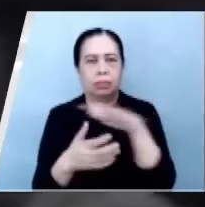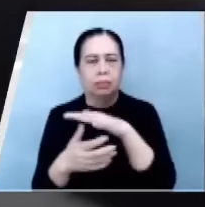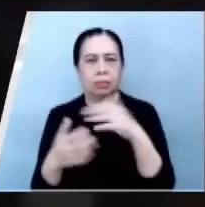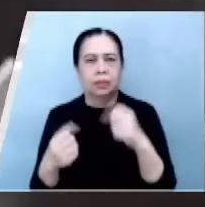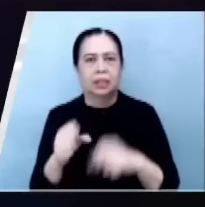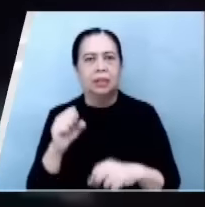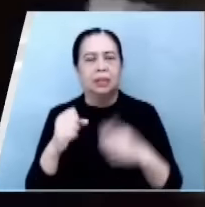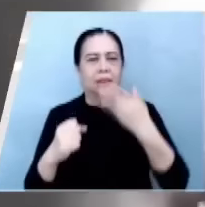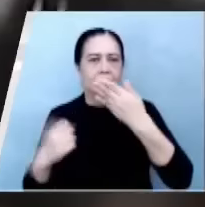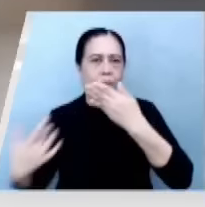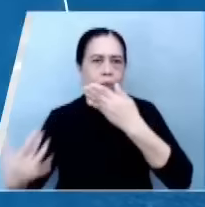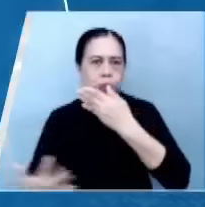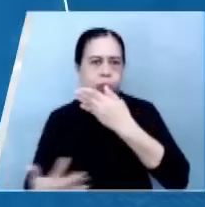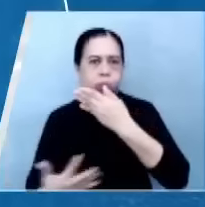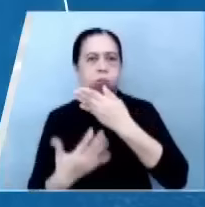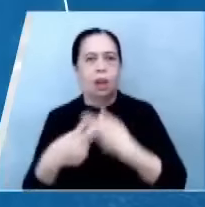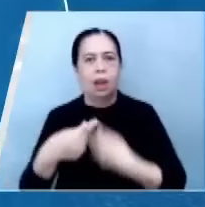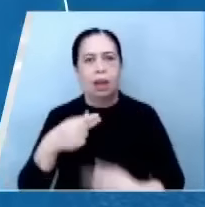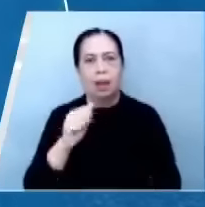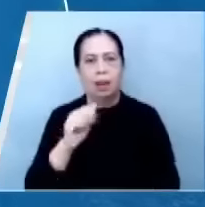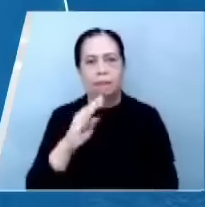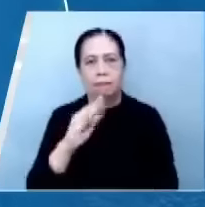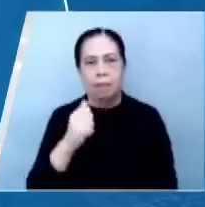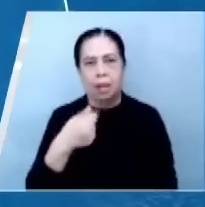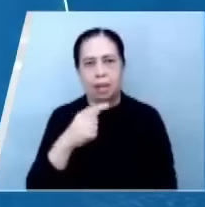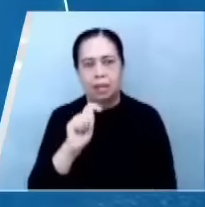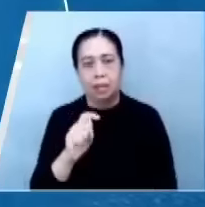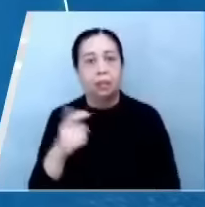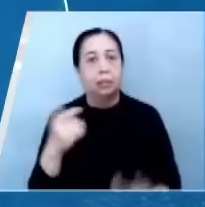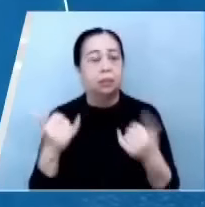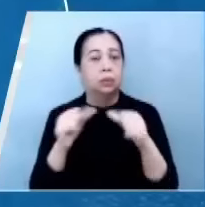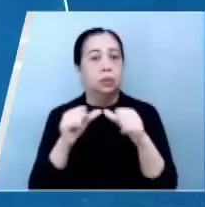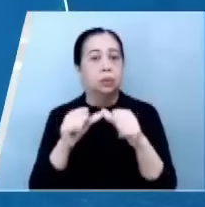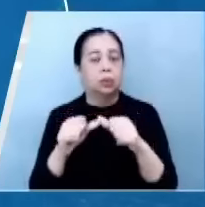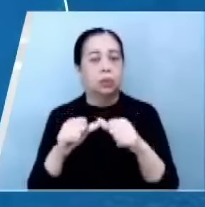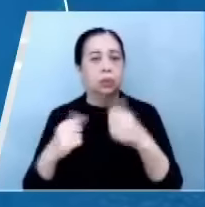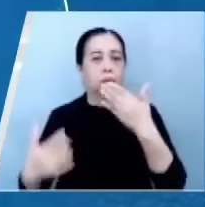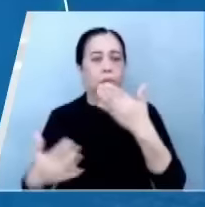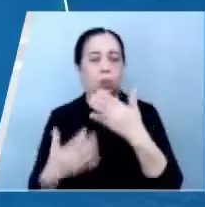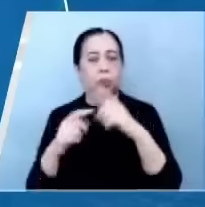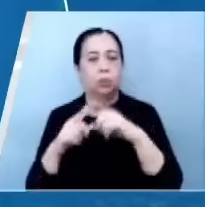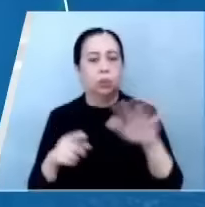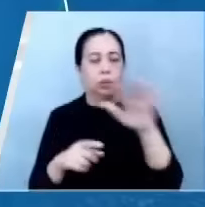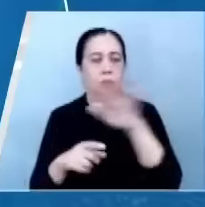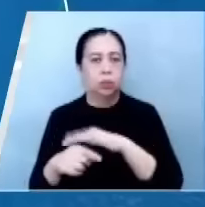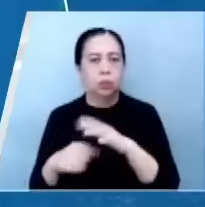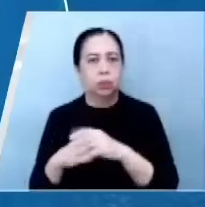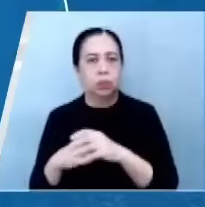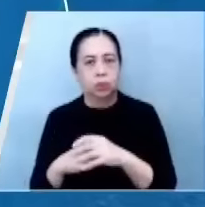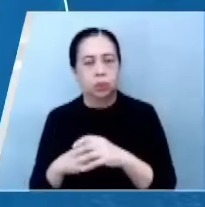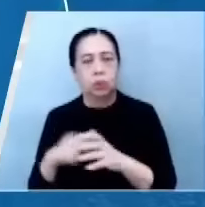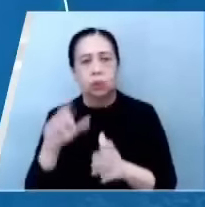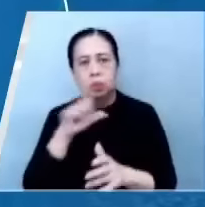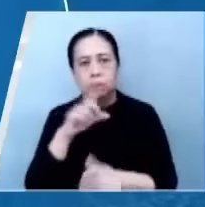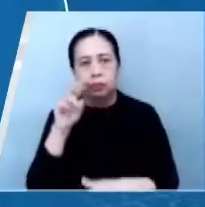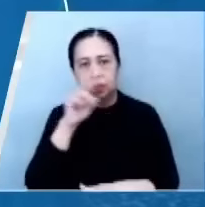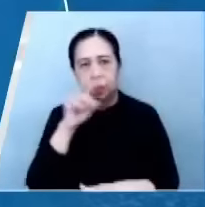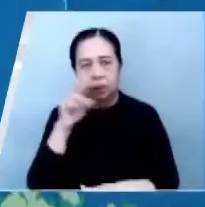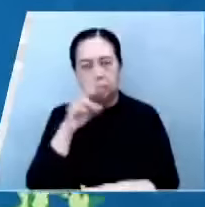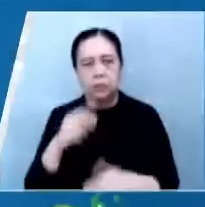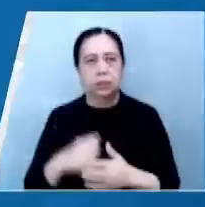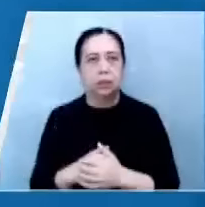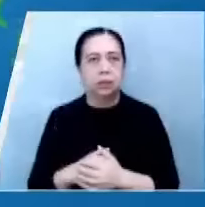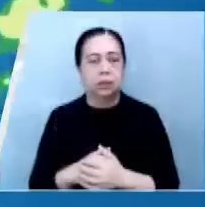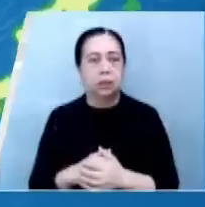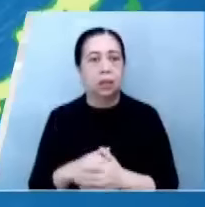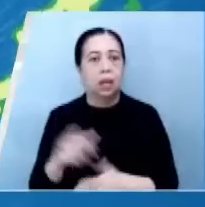monsoon o hanging habagat. Sa ngayon, patuloy ang umiihip sa Luzon at kanlurang bahagi ng Visayas. Base sa datos ng Metro Weather, sa hapon